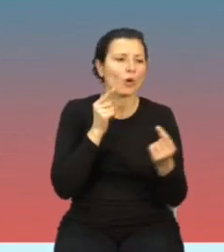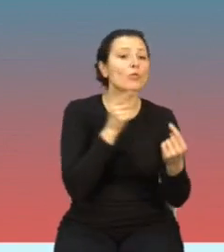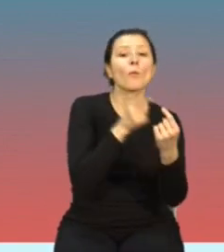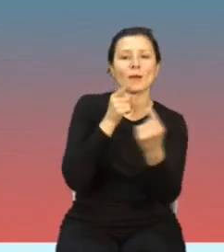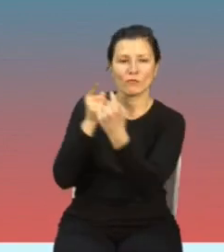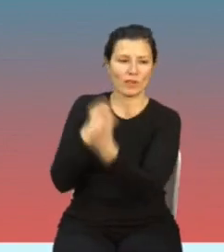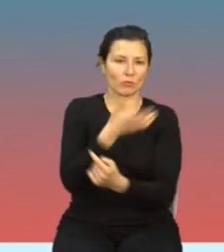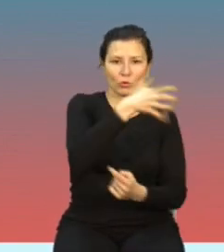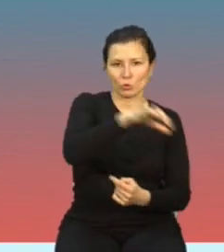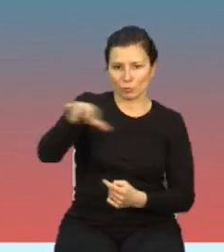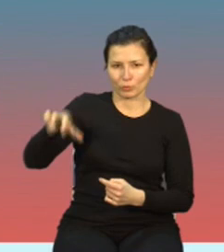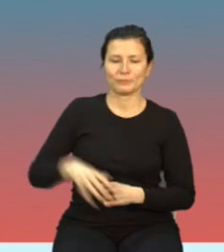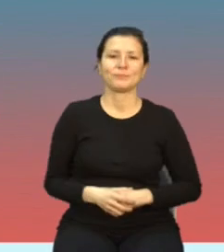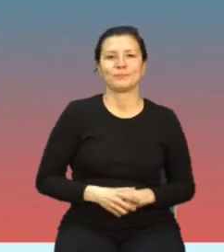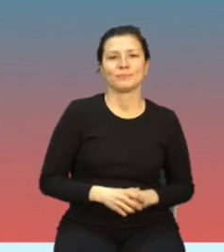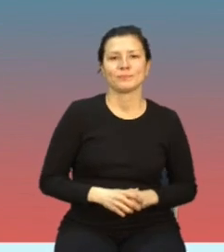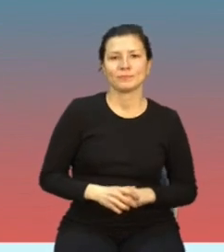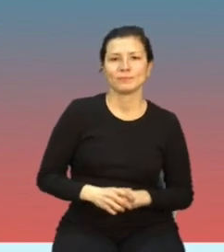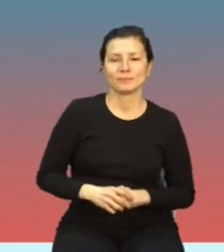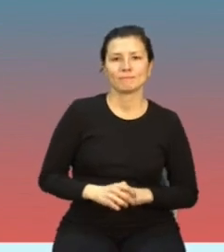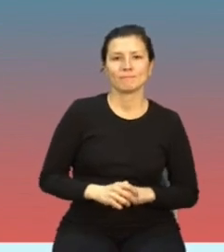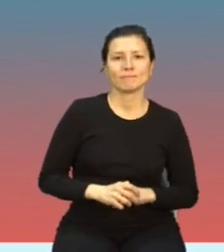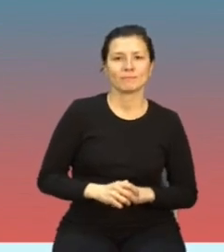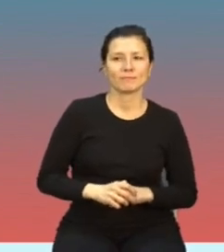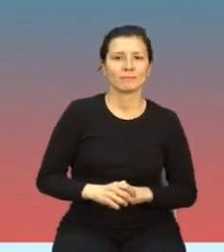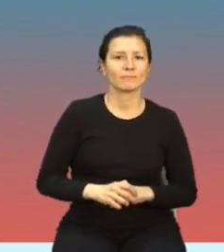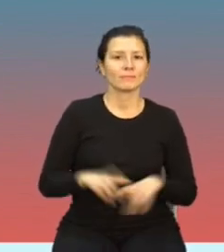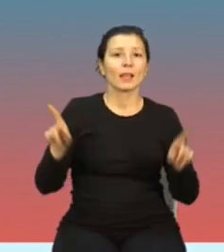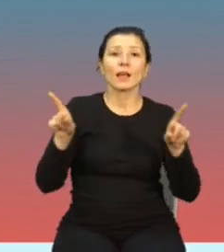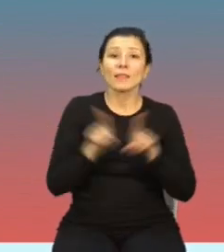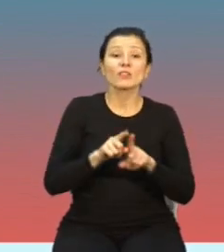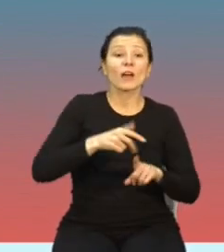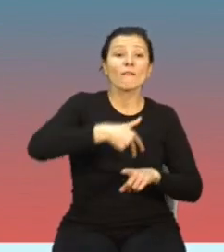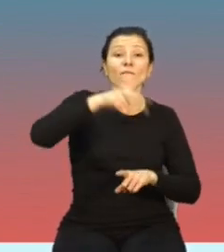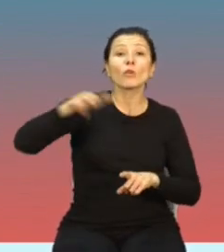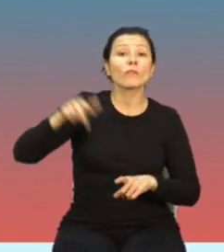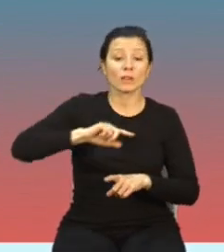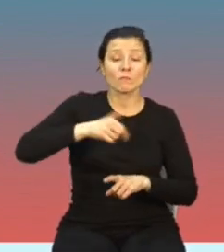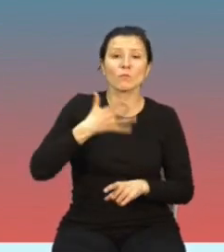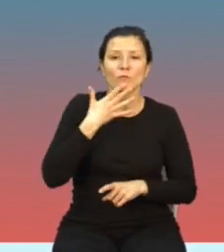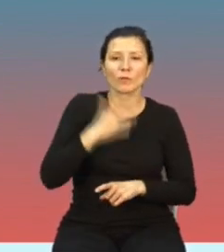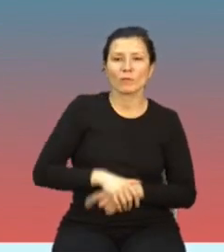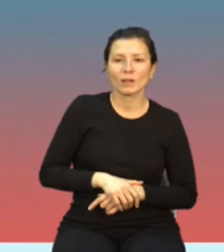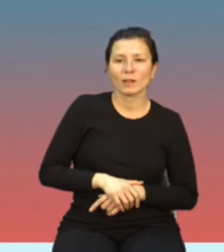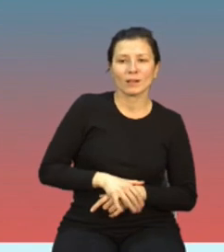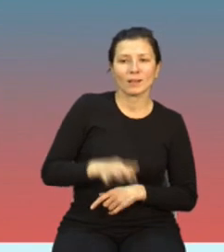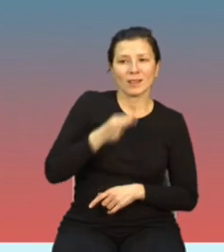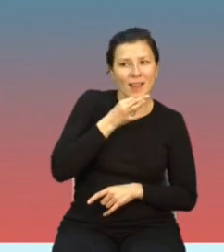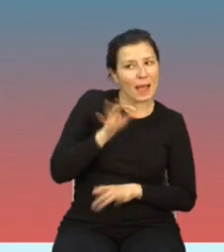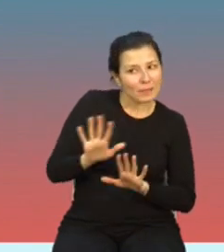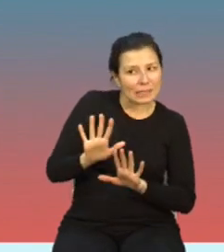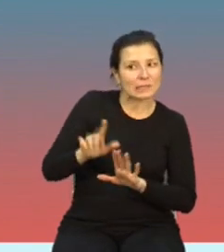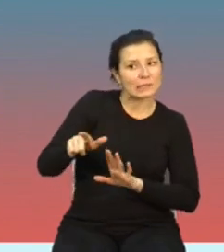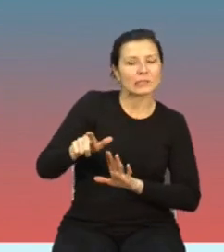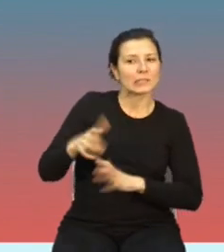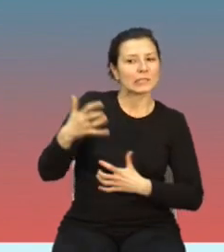kampanii. I też w Norwegii mówimy tak, lepiej nie drażnić niedźwiedzia. I chyba